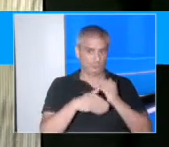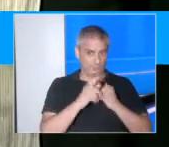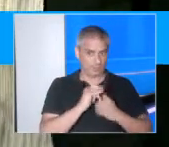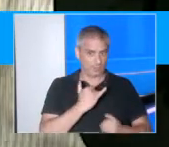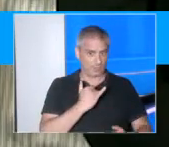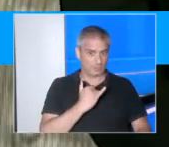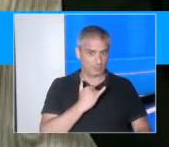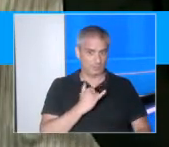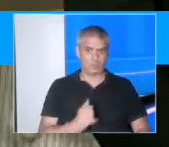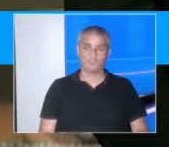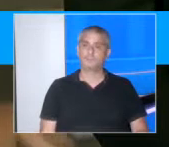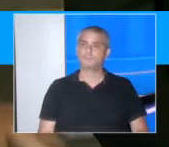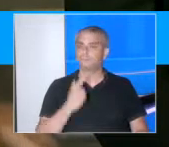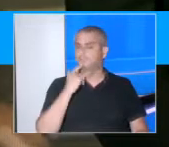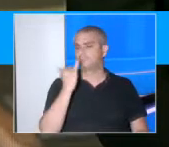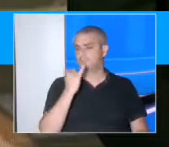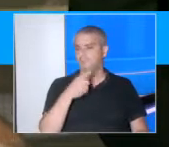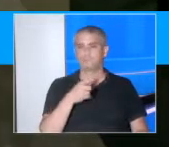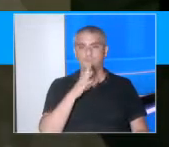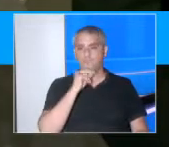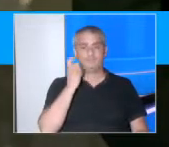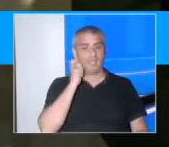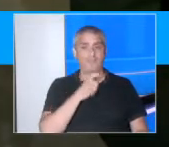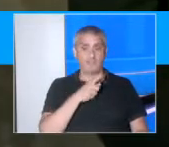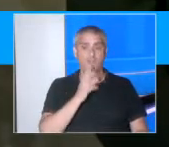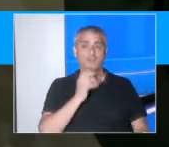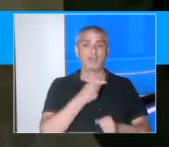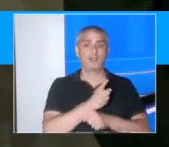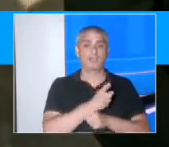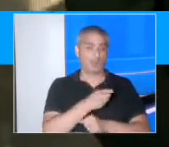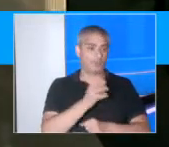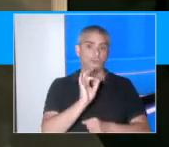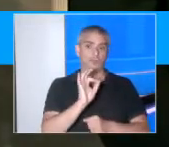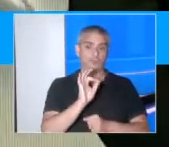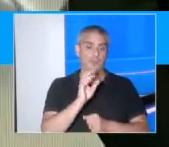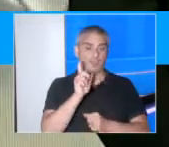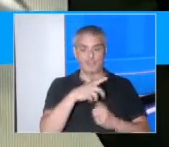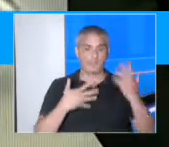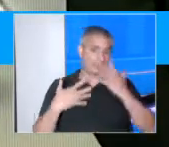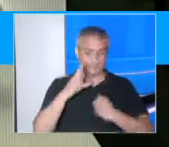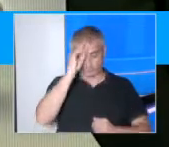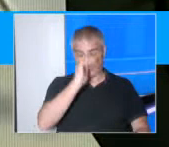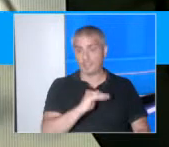נכון? כן, מדובר בעבירה של התעללות של חסר ישע, של